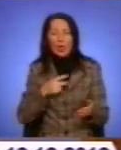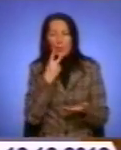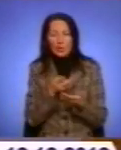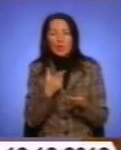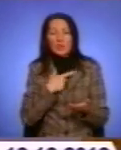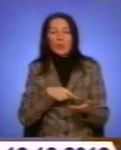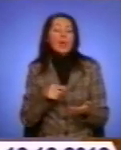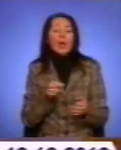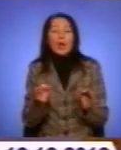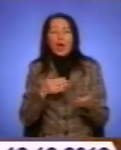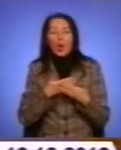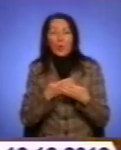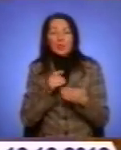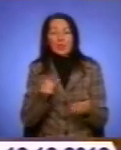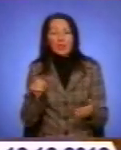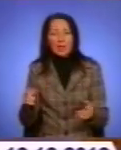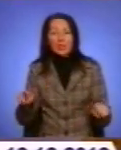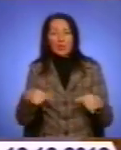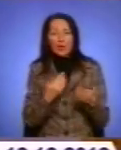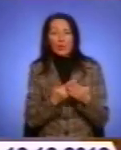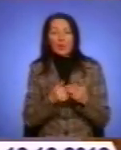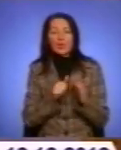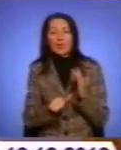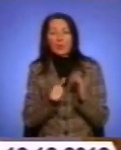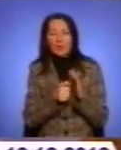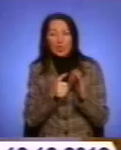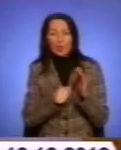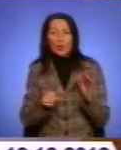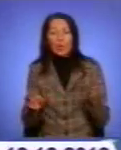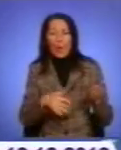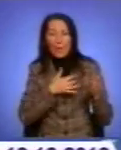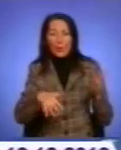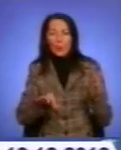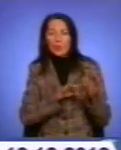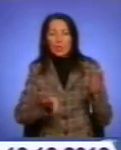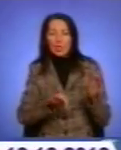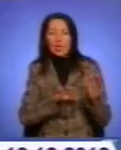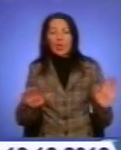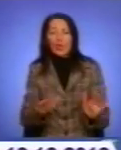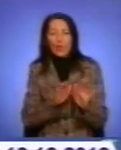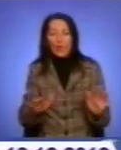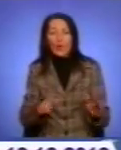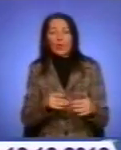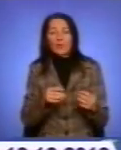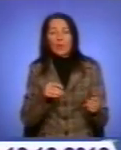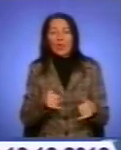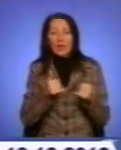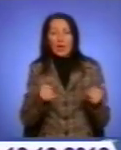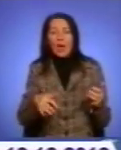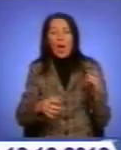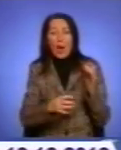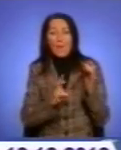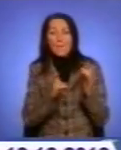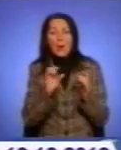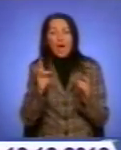діяч. Створив майже 600 музичних творів романсів, хорів, струнних квартетів, творів великого формату для бандури та оркестру «Бандур».